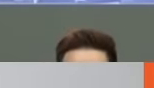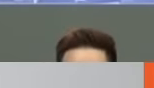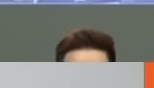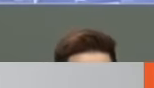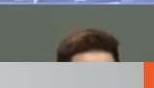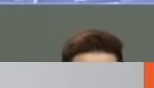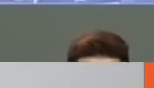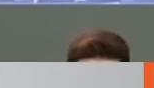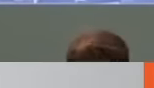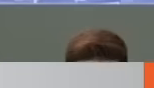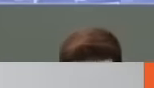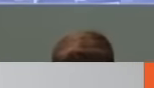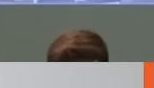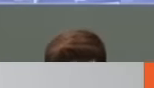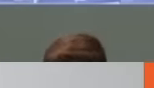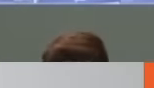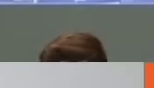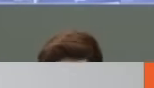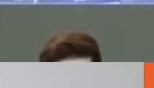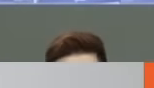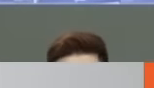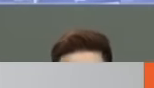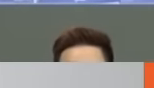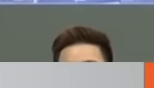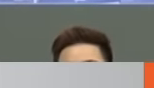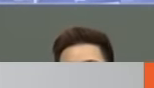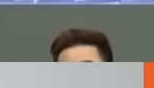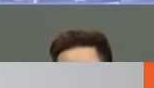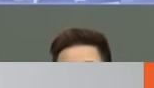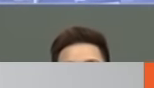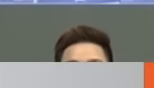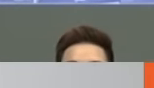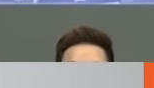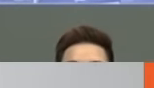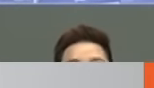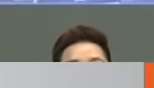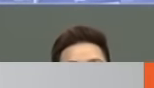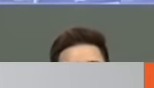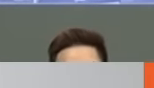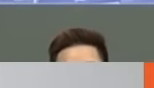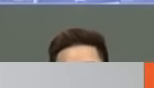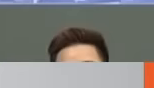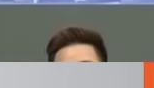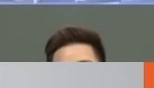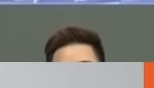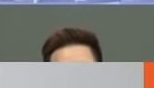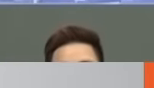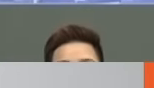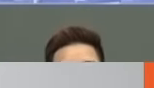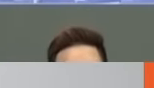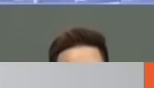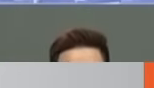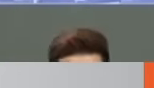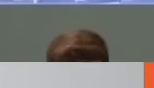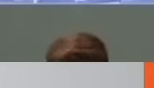วชุมชนเนี่ยนะคะจากวันที่30มกราคมถึง4กุมภาพันธ์มีรายงานผู้ติดเชื้อไปแ